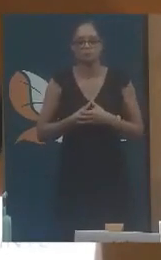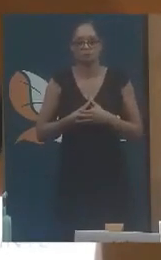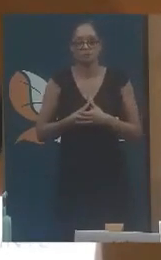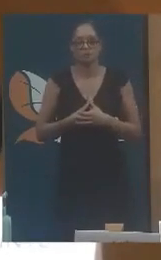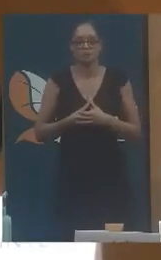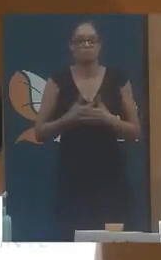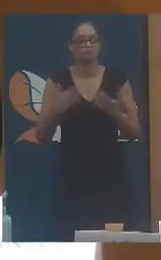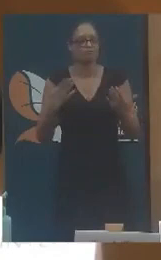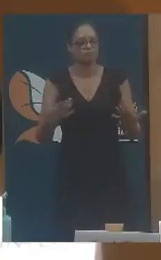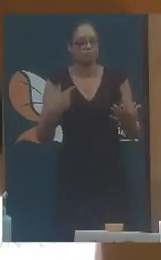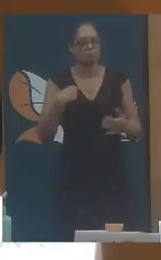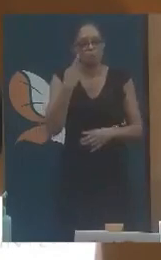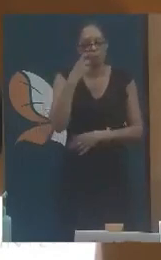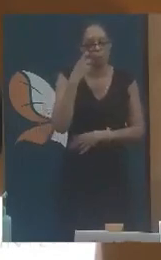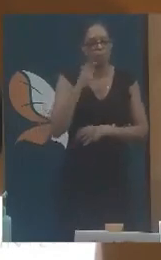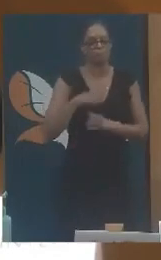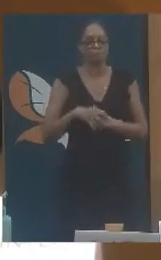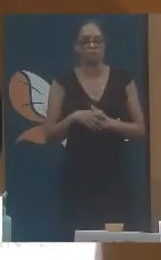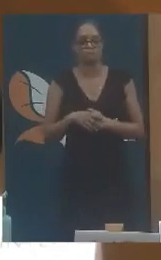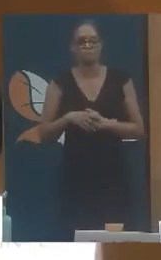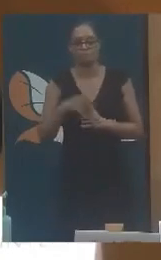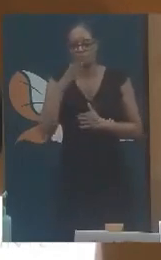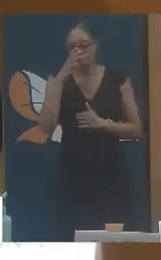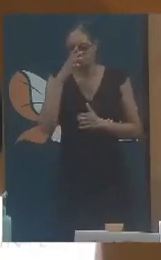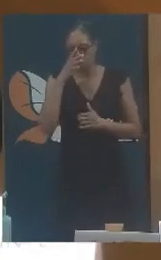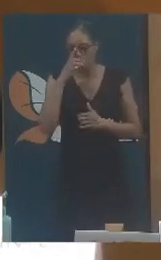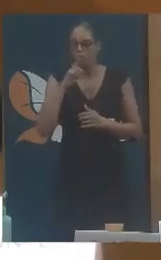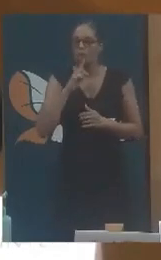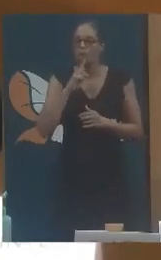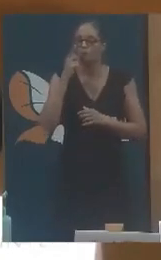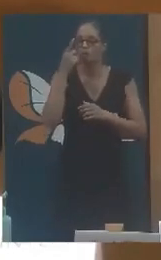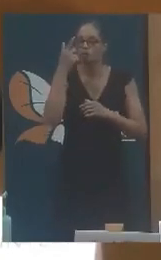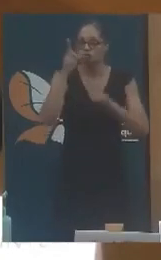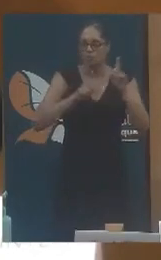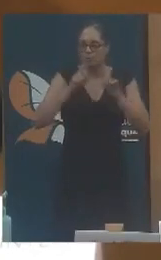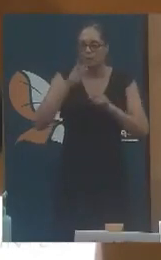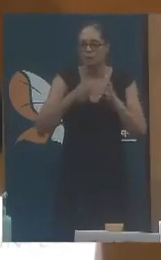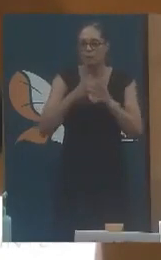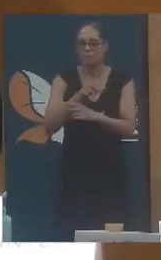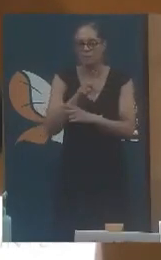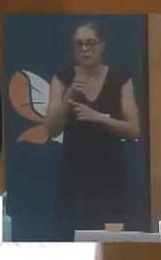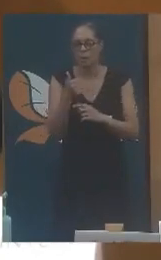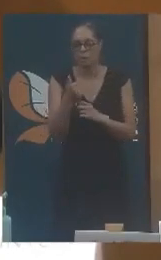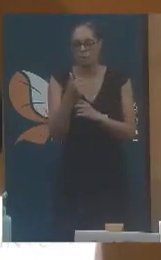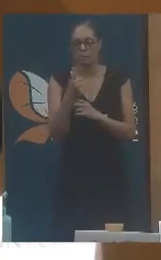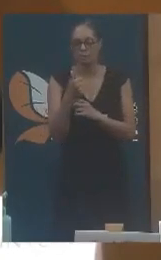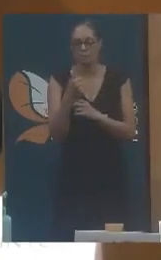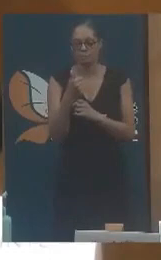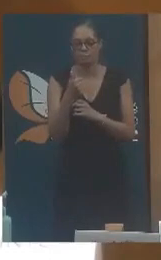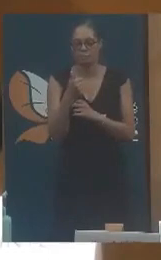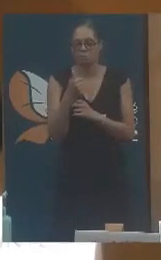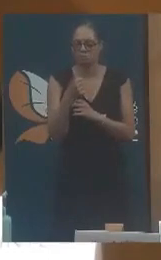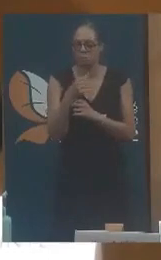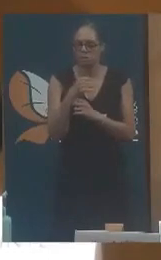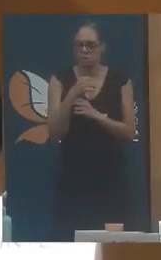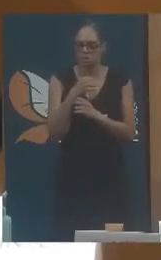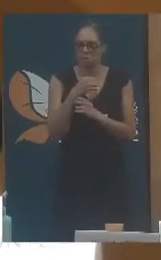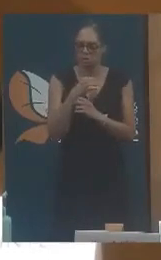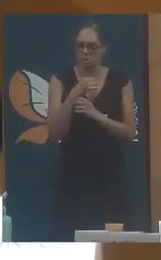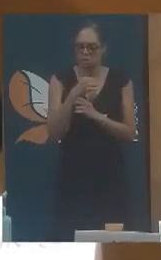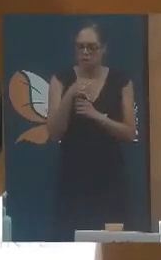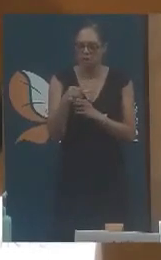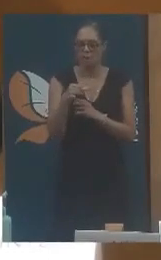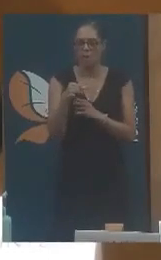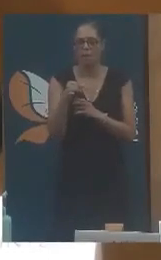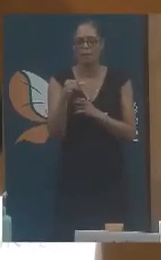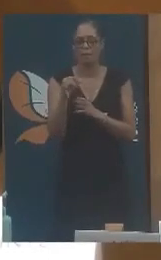Or, moi je constate que depuis juillet 2021, on ne nous a jamais soumis en